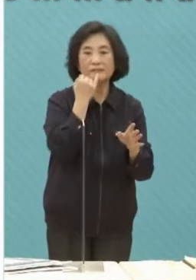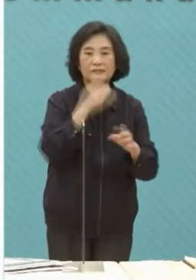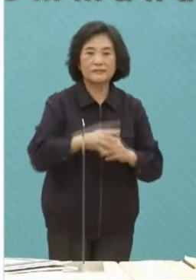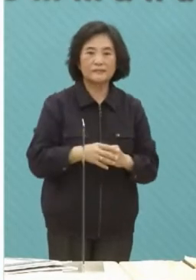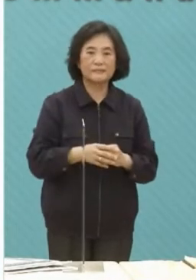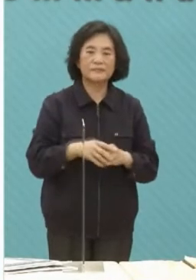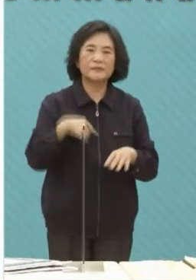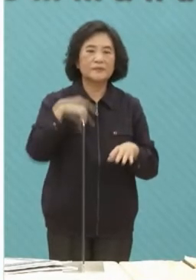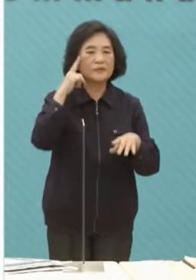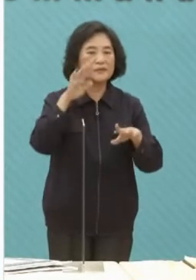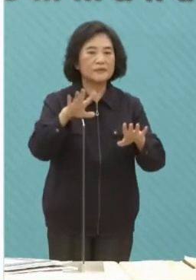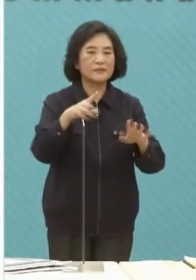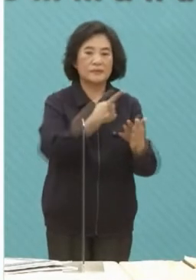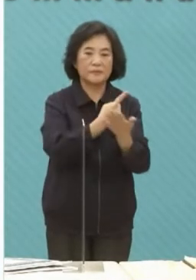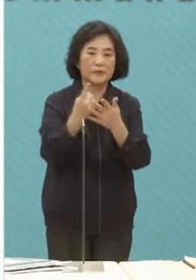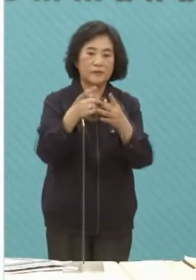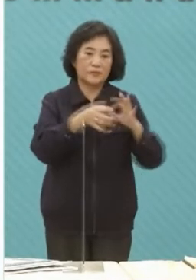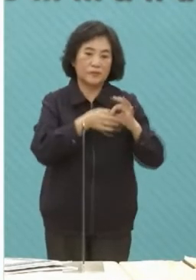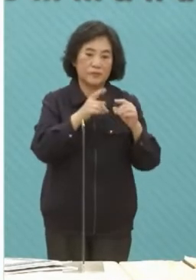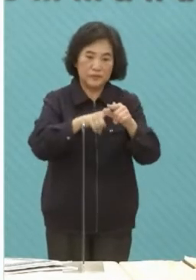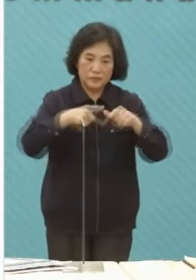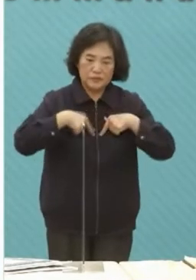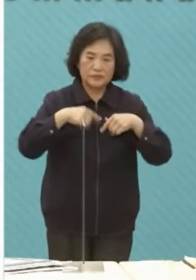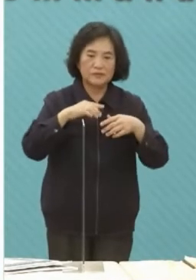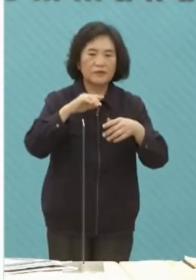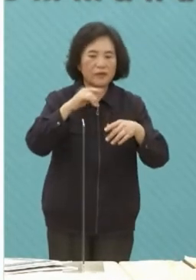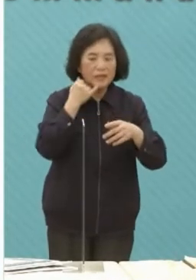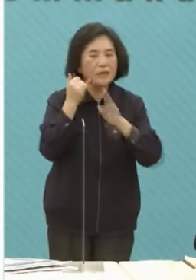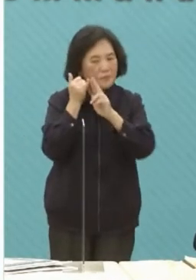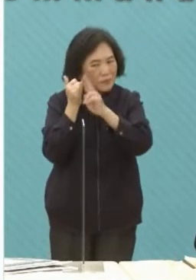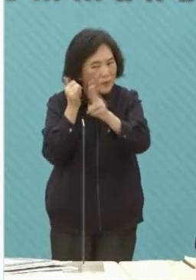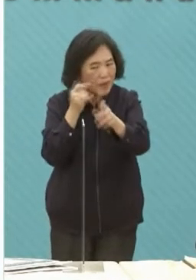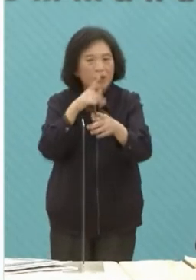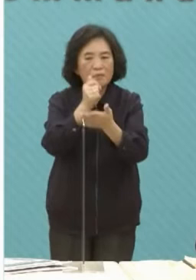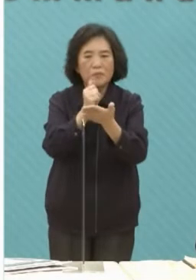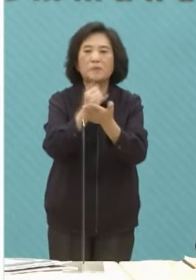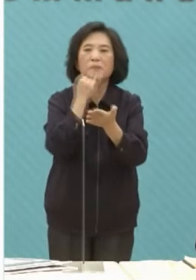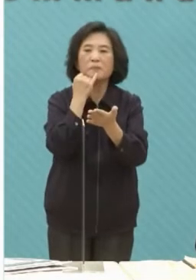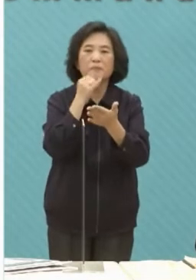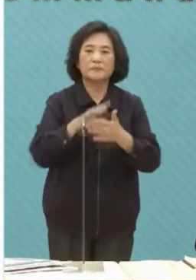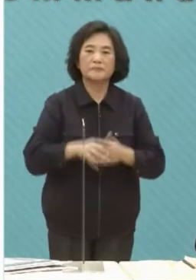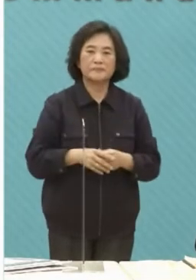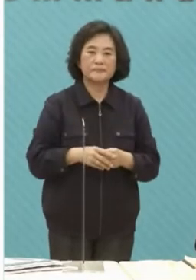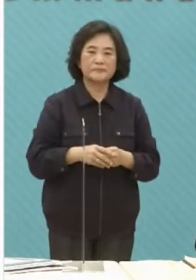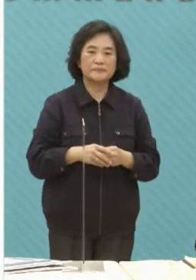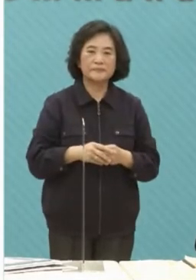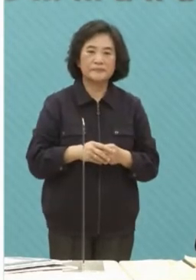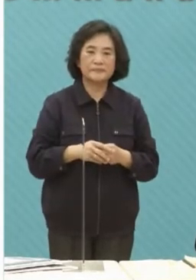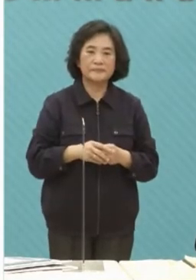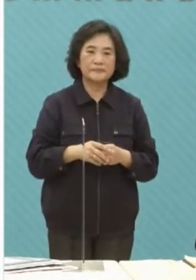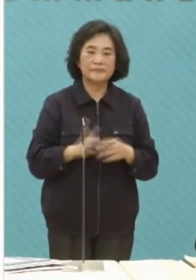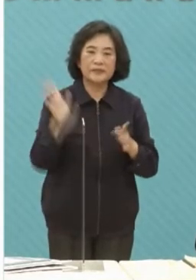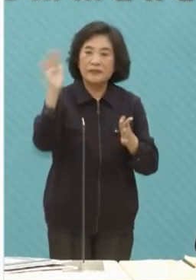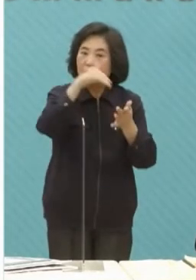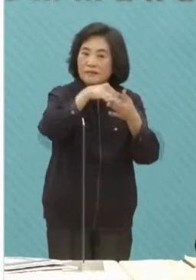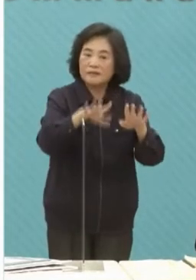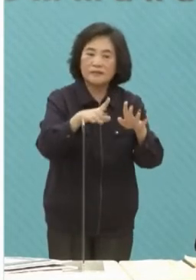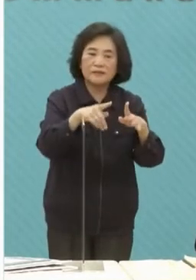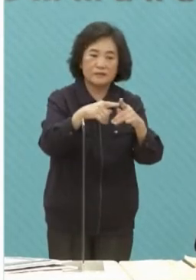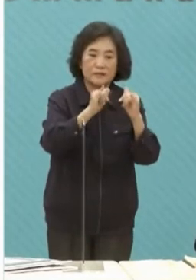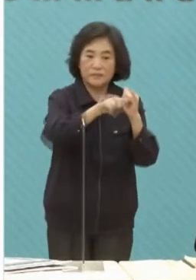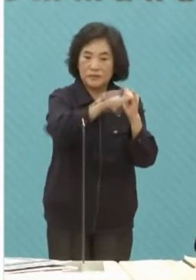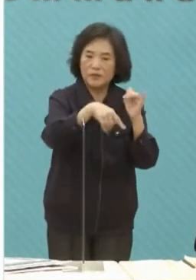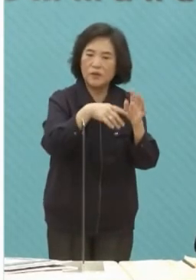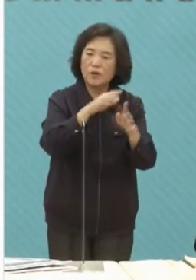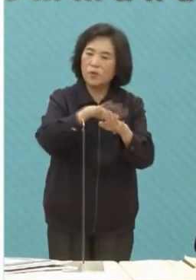但是我相信区级关怀中心的电话应该是都打得进来的。那目前为止，大部分的民众会